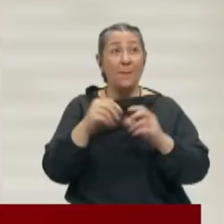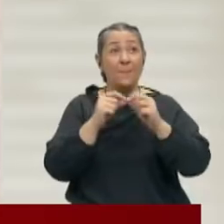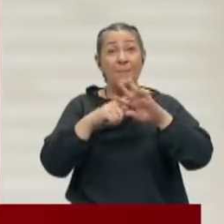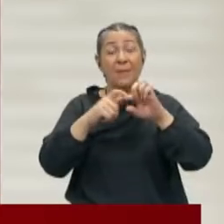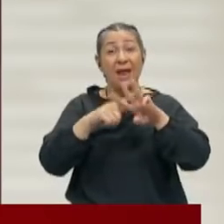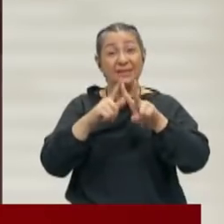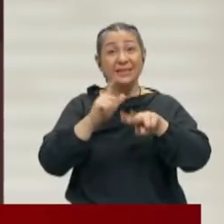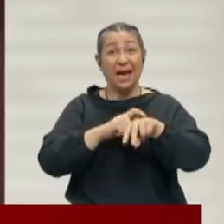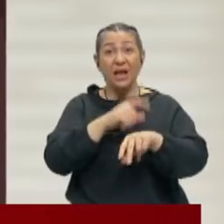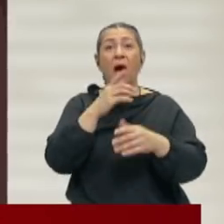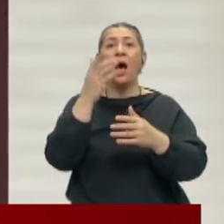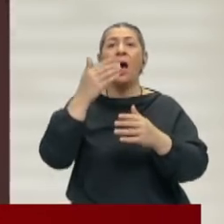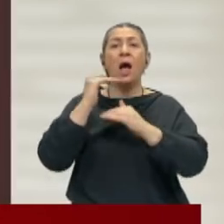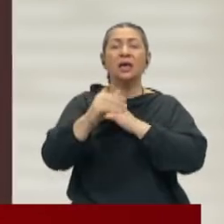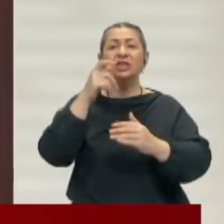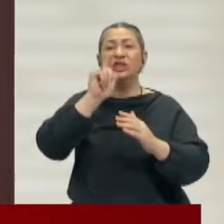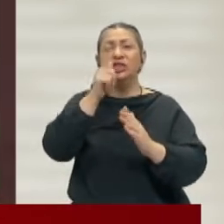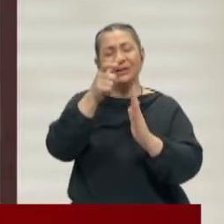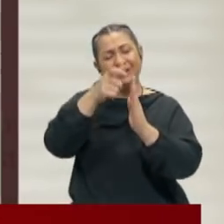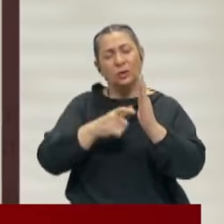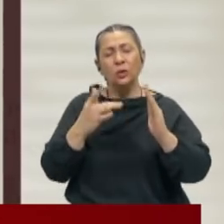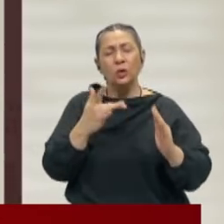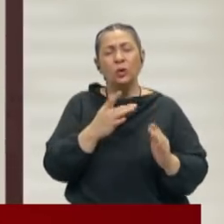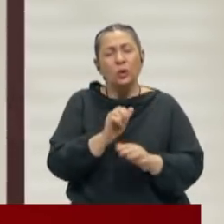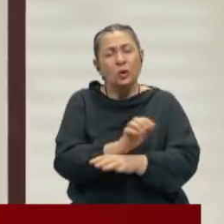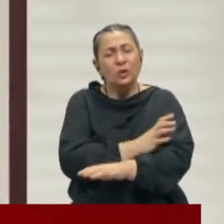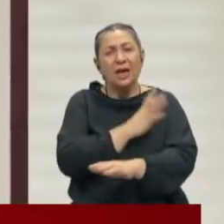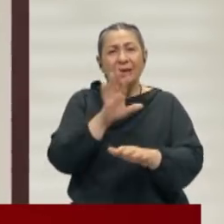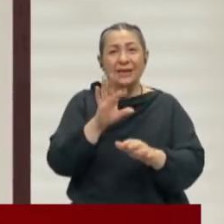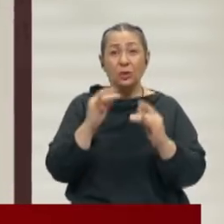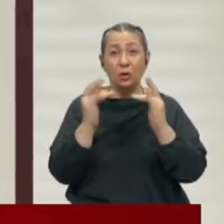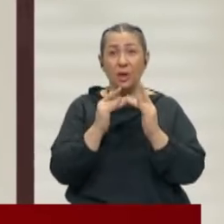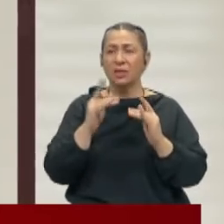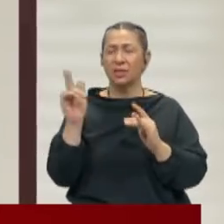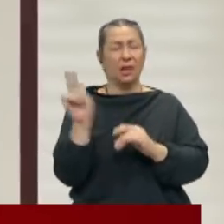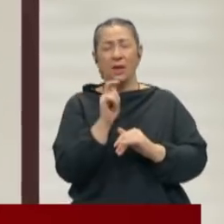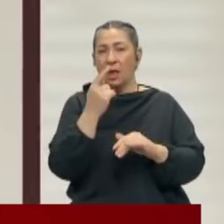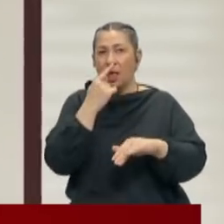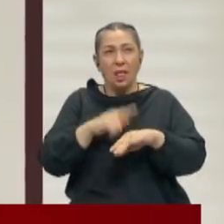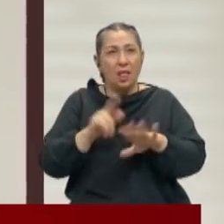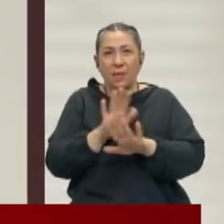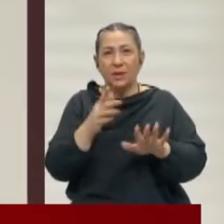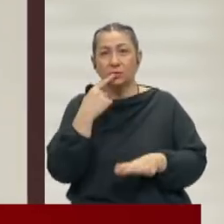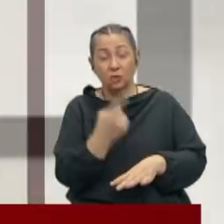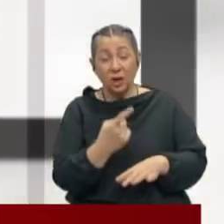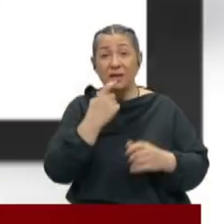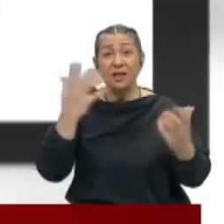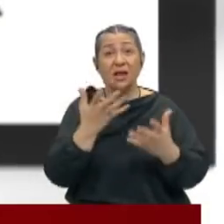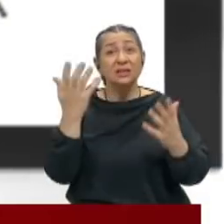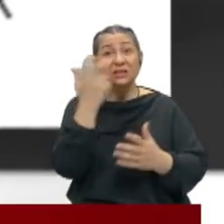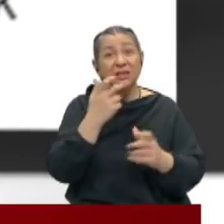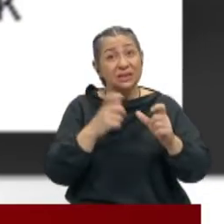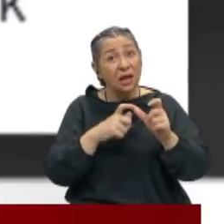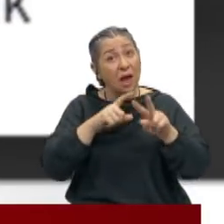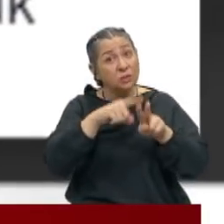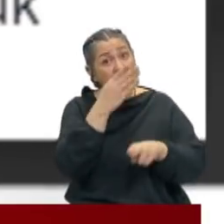ise halka şiirler okuyup duygusal köprüler kurarak seçilen Erdoğan'ın tepkisine inanamadığını söyledi. Yılların sanatçısı